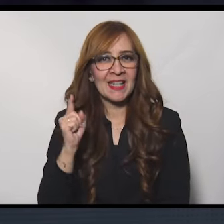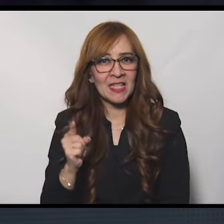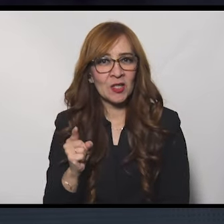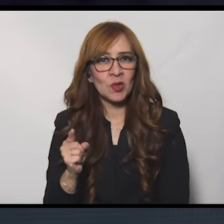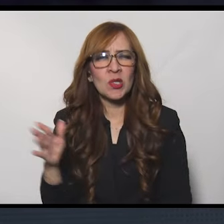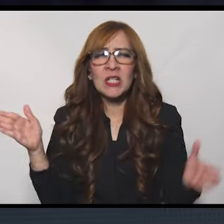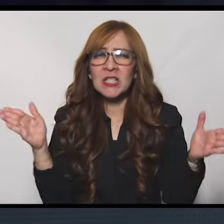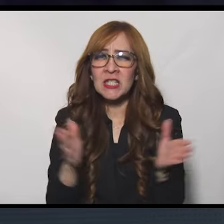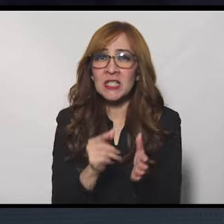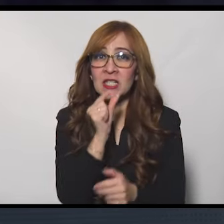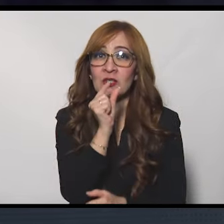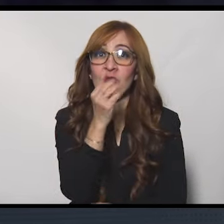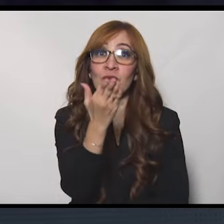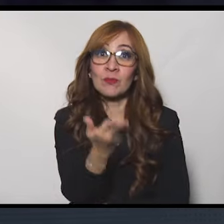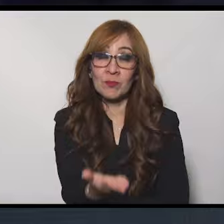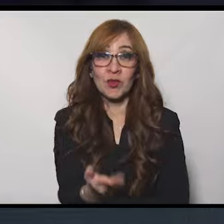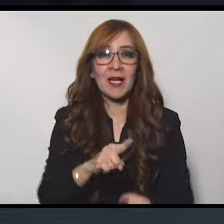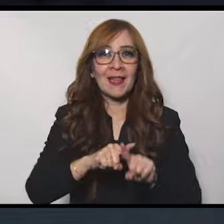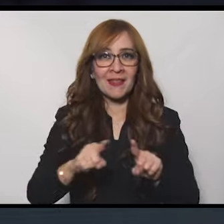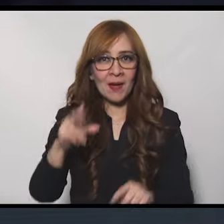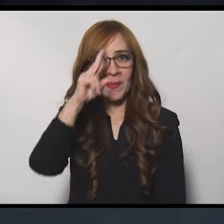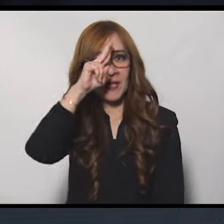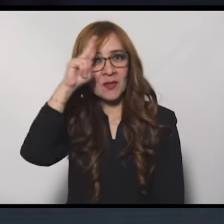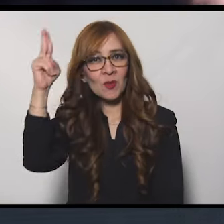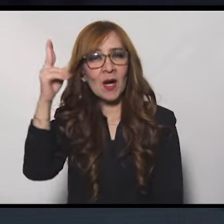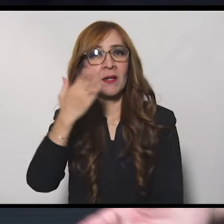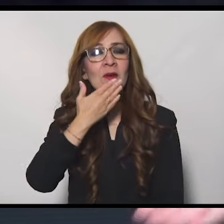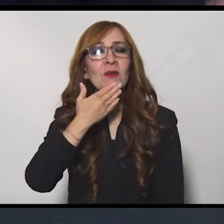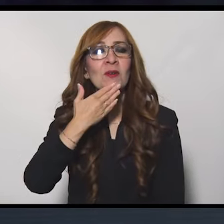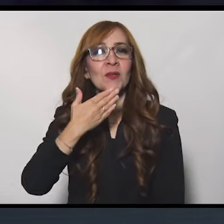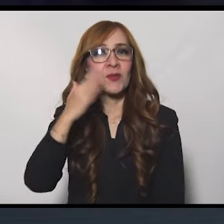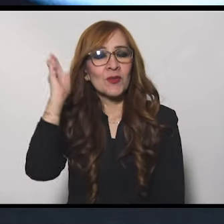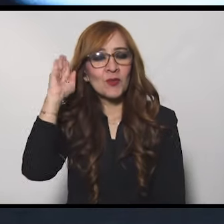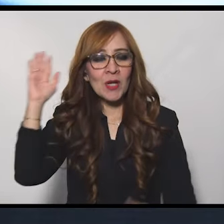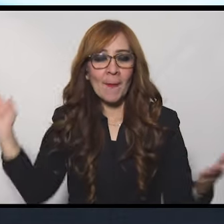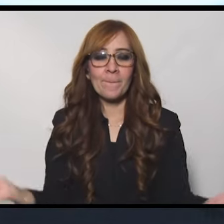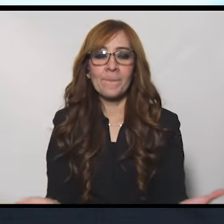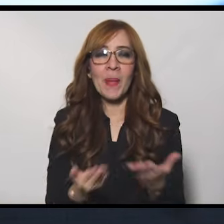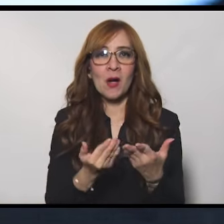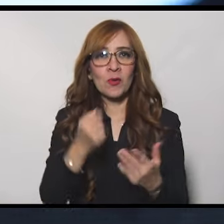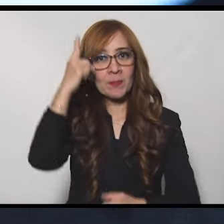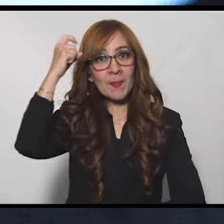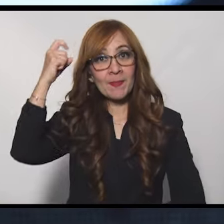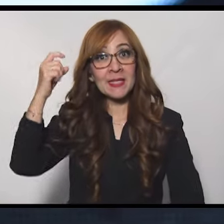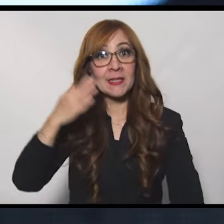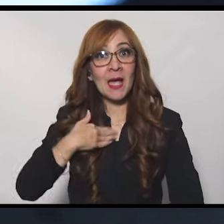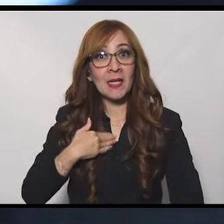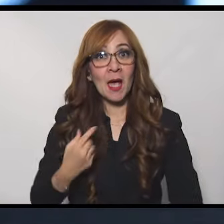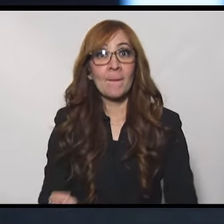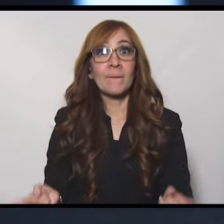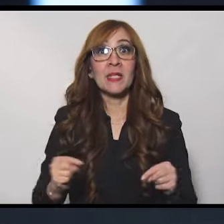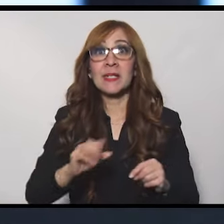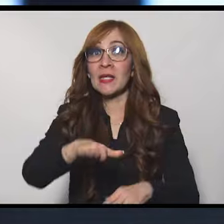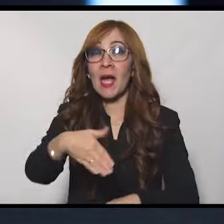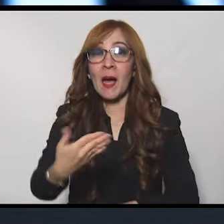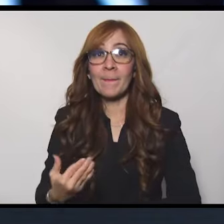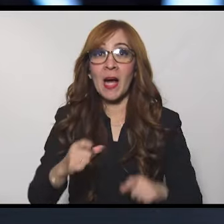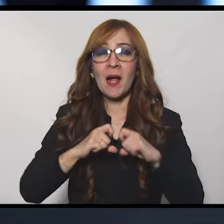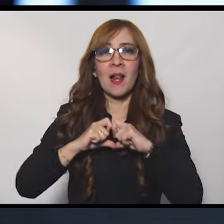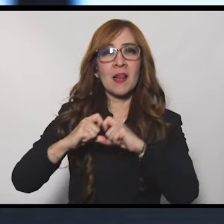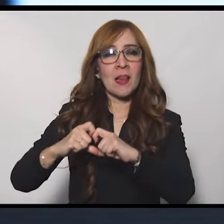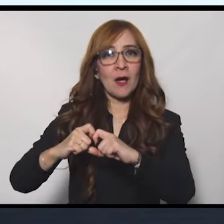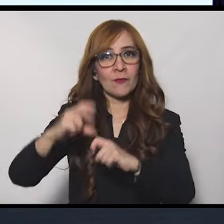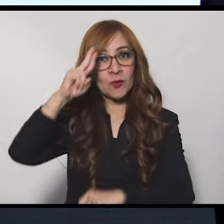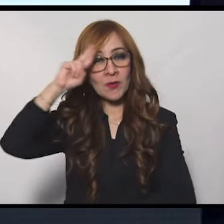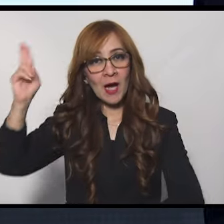you. But God has built my dream to become what? Love God and love